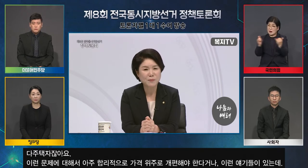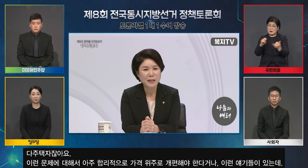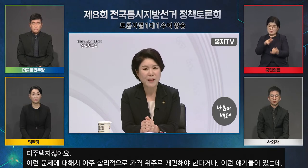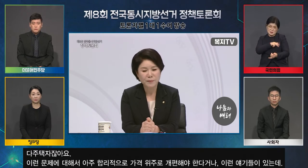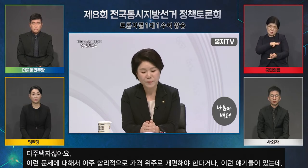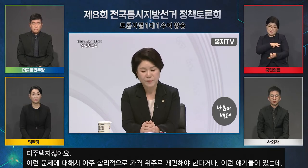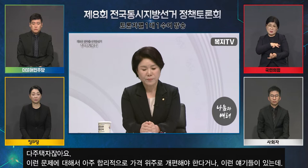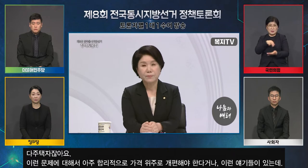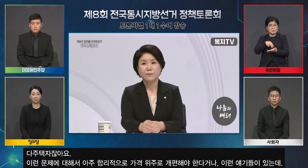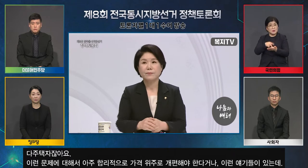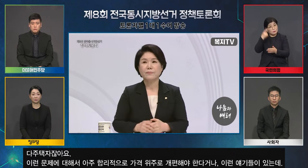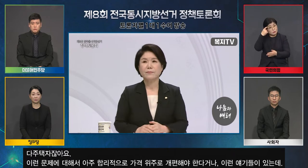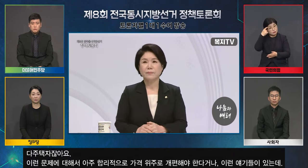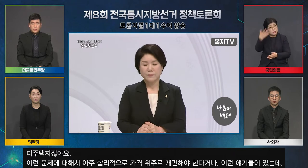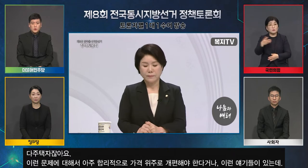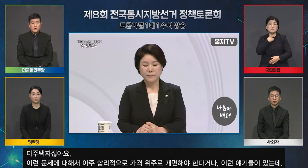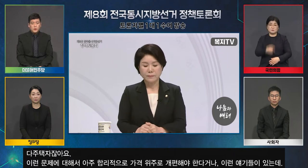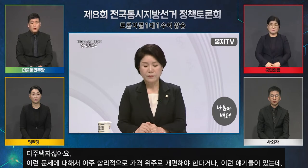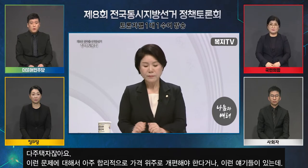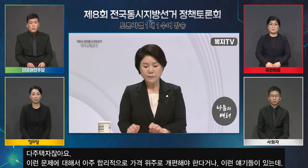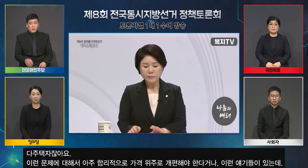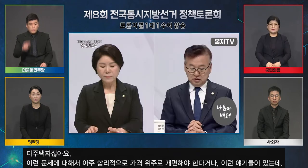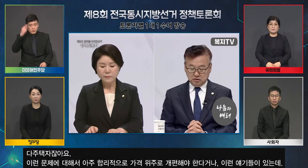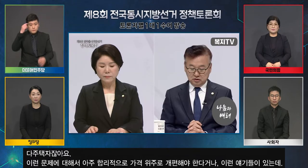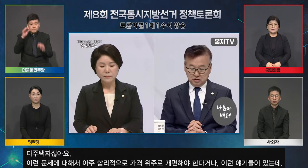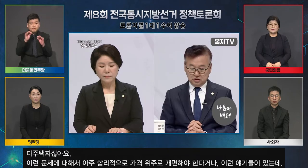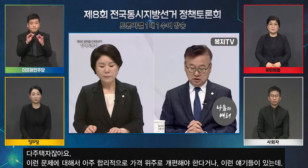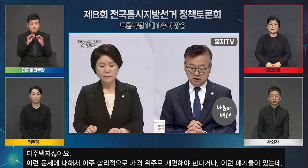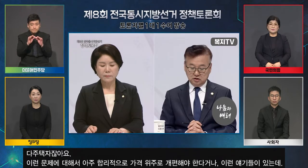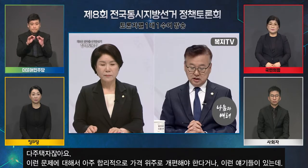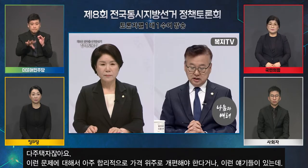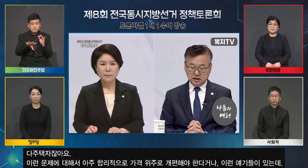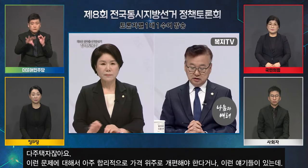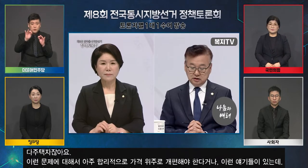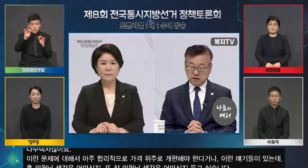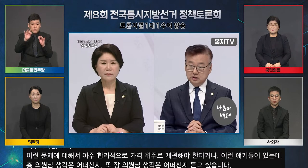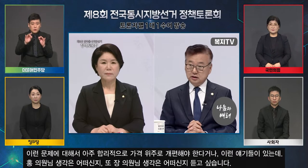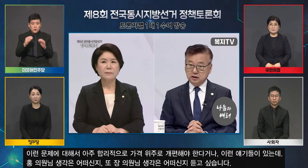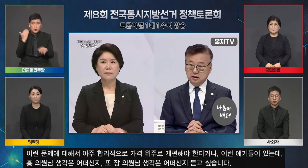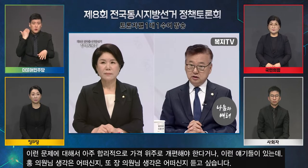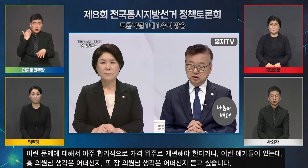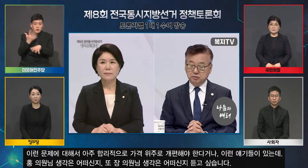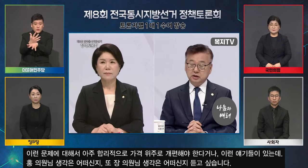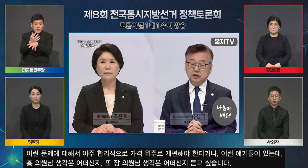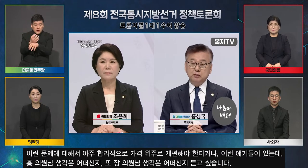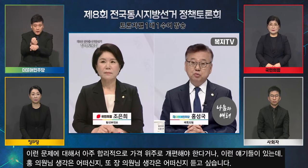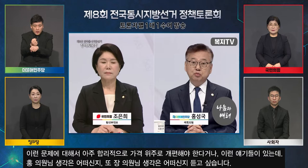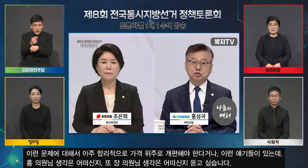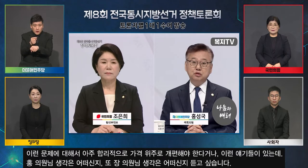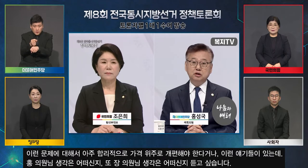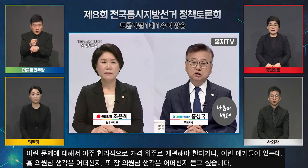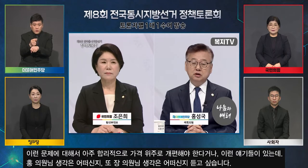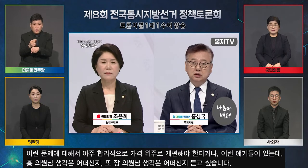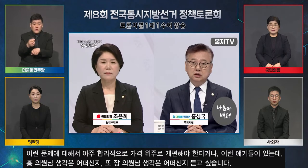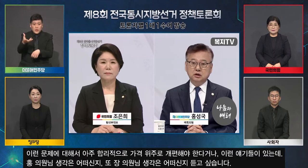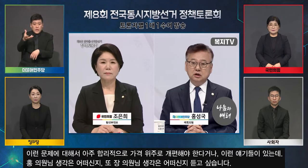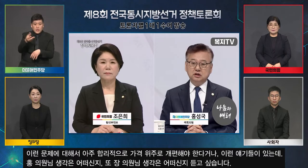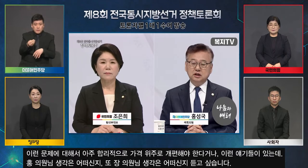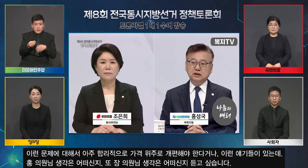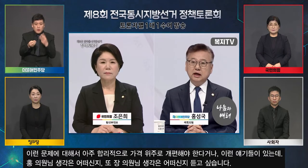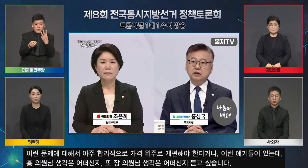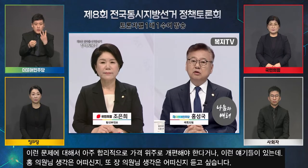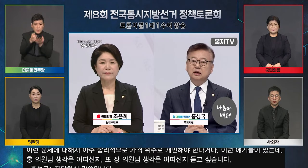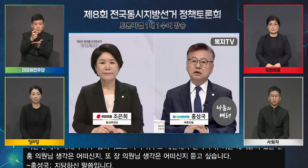들어보고 싶습니다. 지당하신 말씀입니다. 일단은 전세계약이라든가 이런 임대차 3법 부분들은